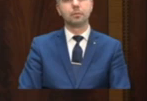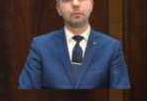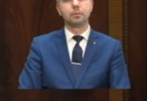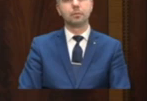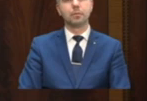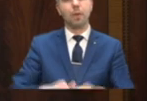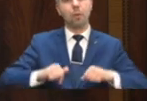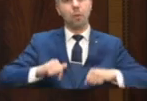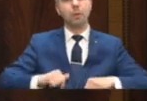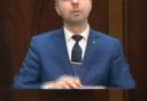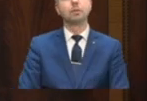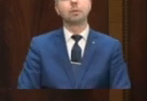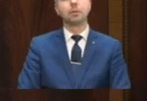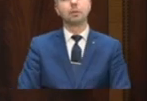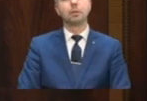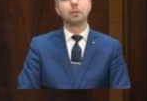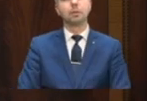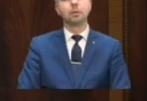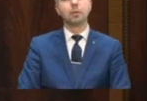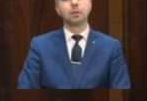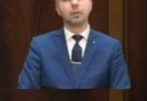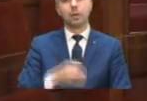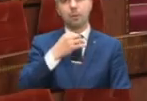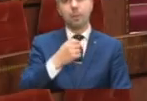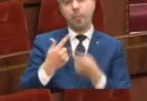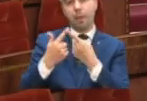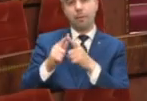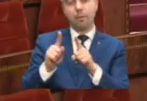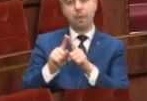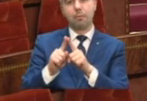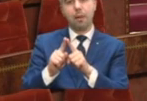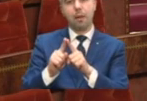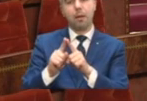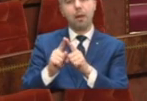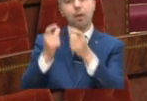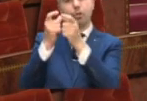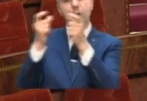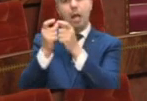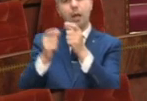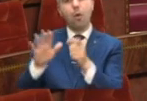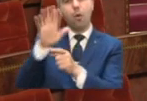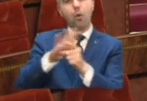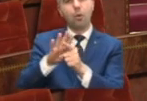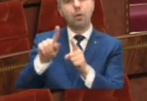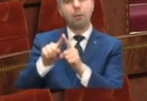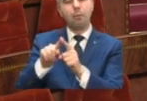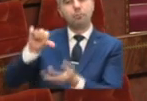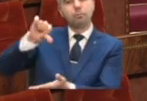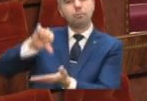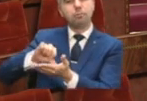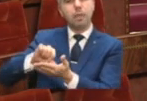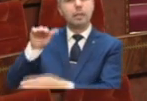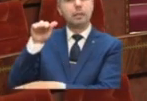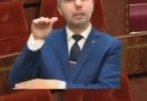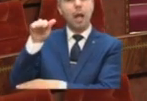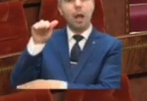السيد الوزير، نطلب منكم باش يكون المعامل ديال السيارات في كركرس في الاراضي العازله،